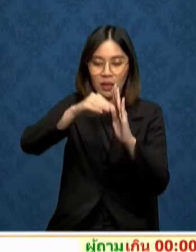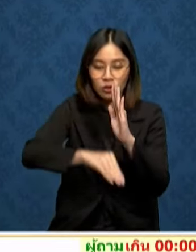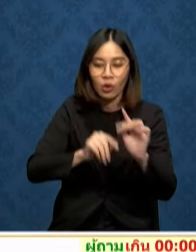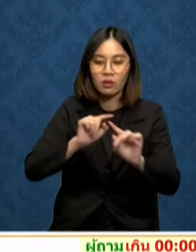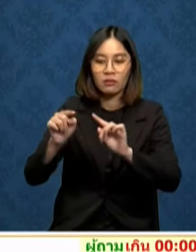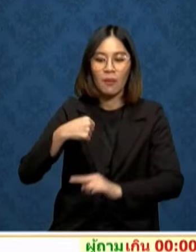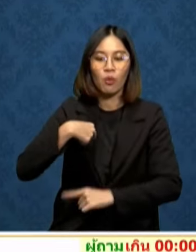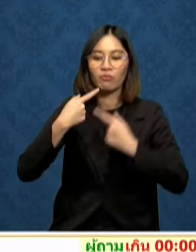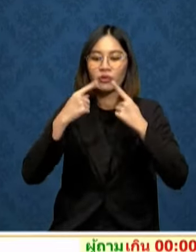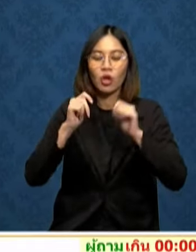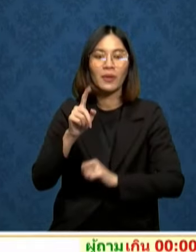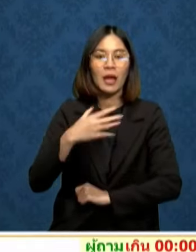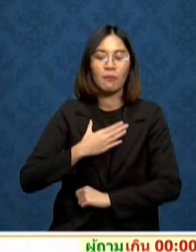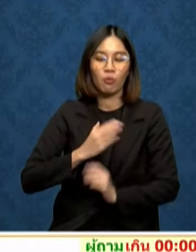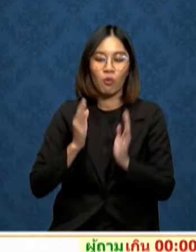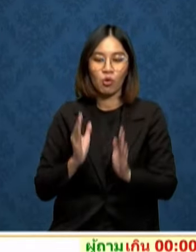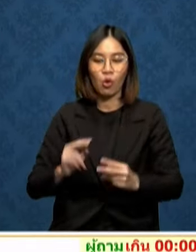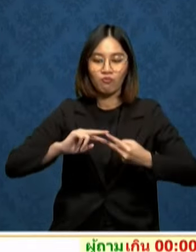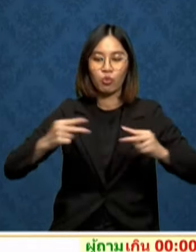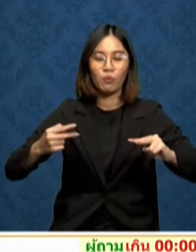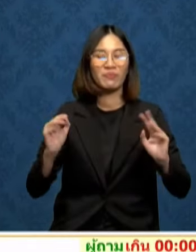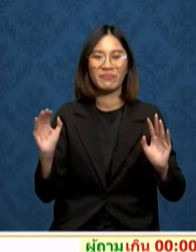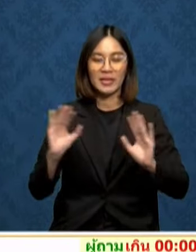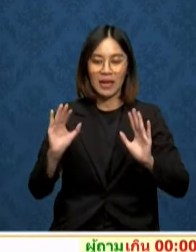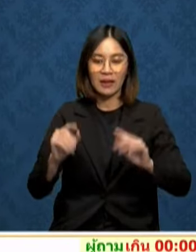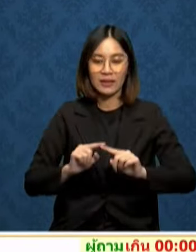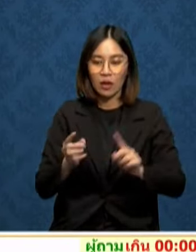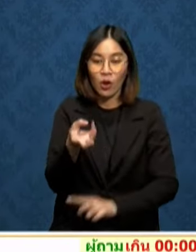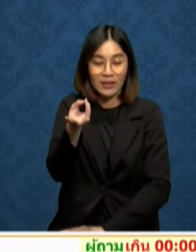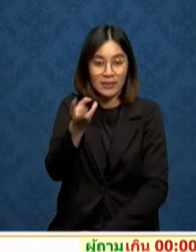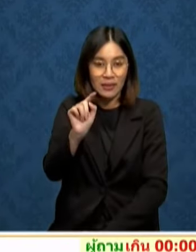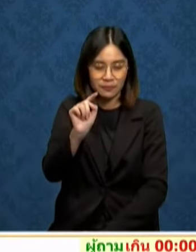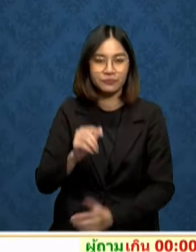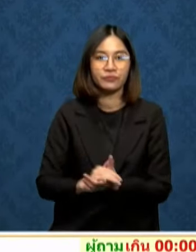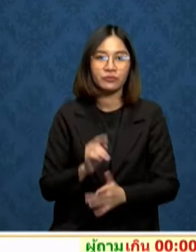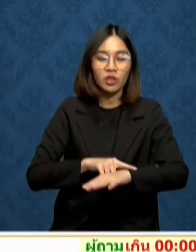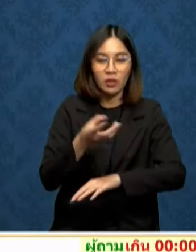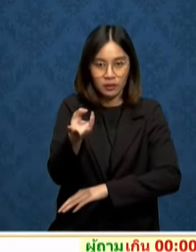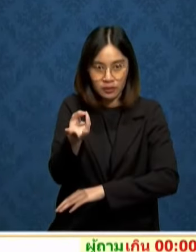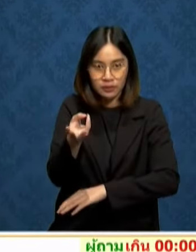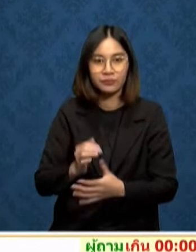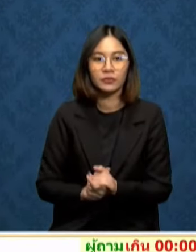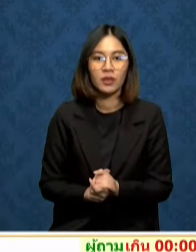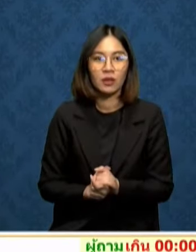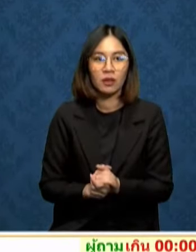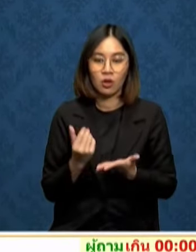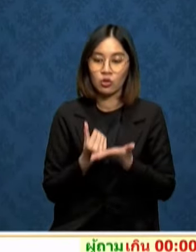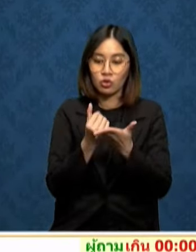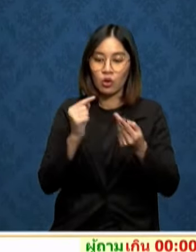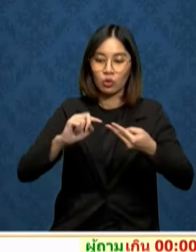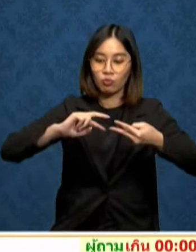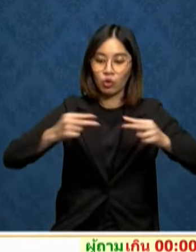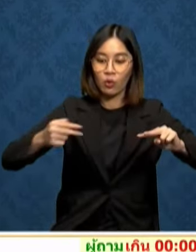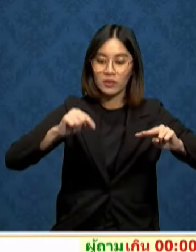ต่างๆผมตอบไม่ได้ผมไม่ใช่นักพันธุกรรมนะครับแต่ขอนิดเดียวครับท่านประธานนิดเดียวจริงๆครับนะครับมันจะทำให้โครโมโซ